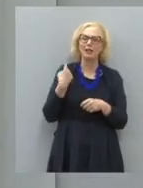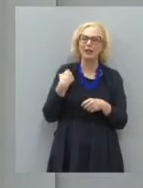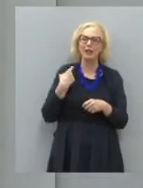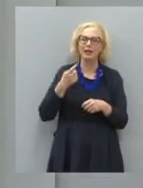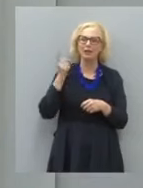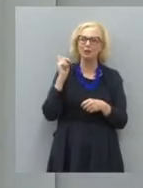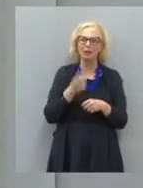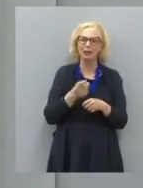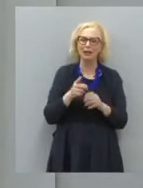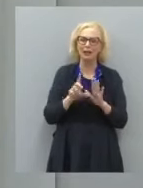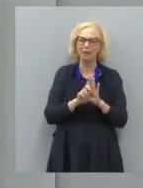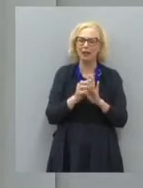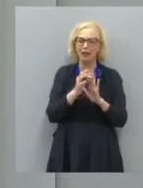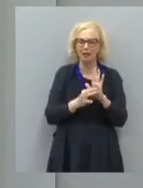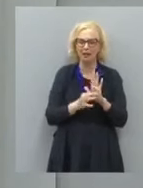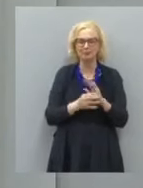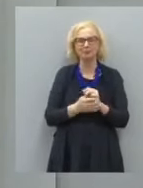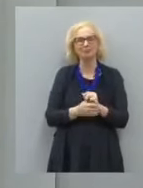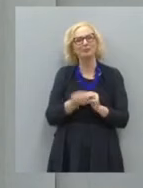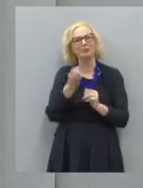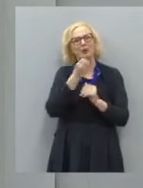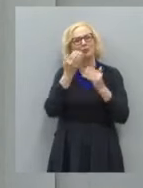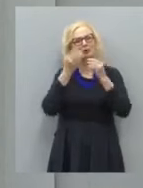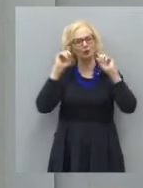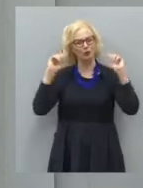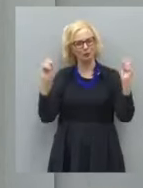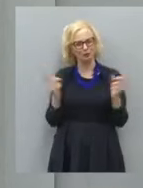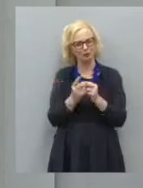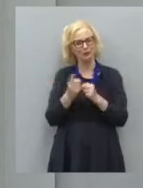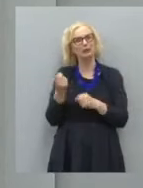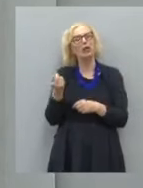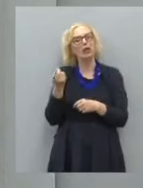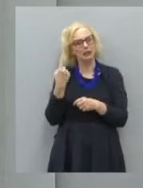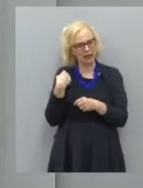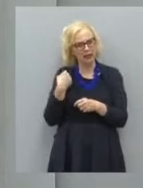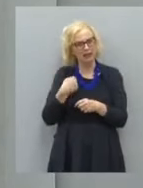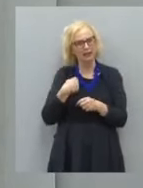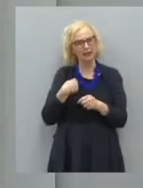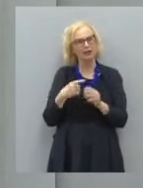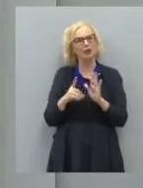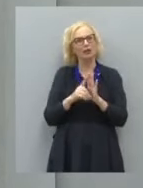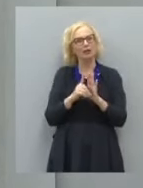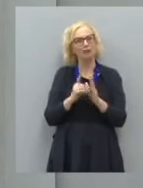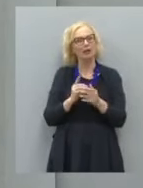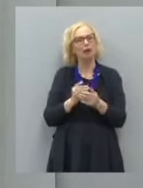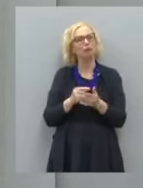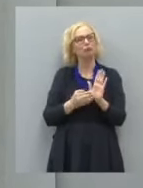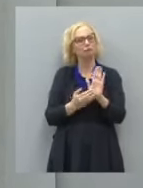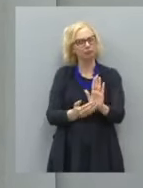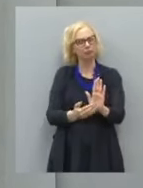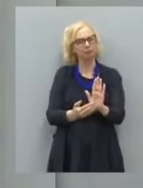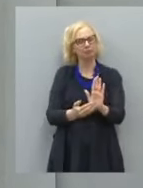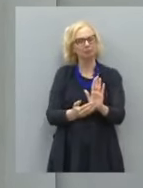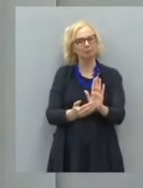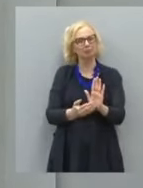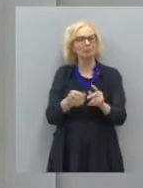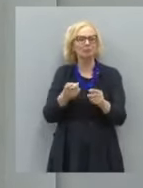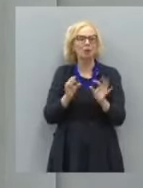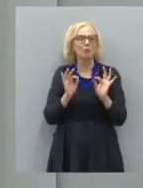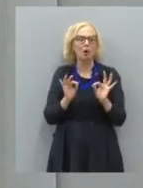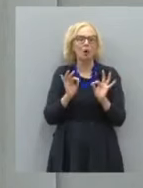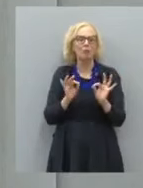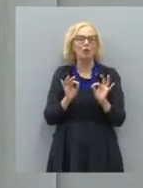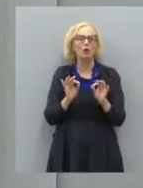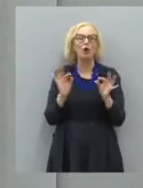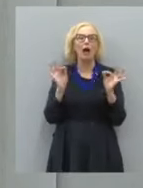portata da lei simon giorno a tutti ieri abbiamo portato una delibera che praticamente definisce l'accordo